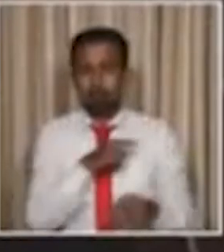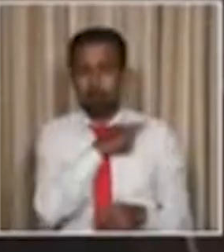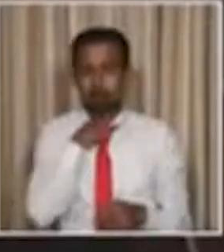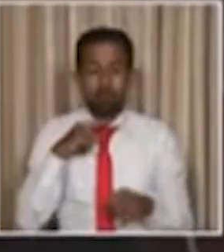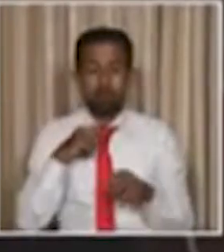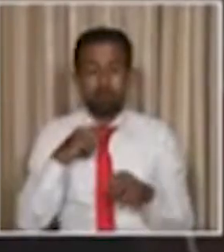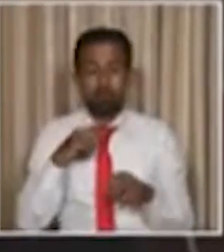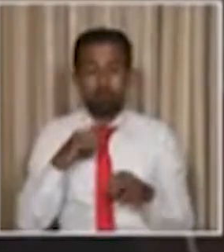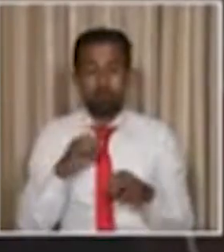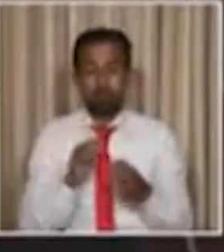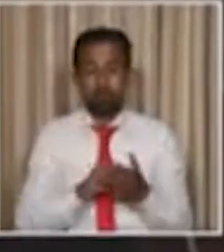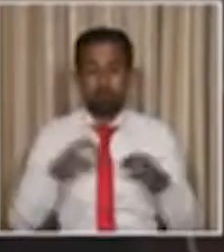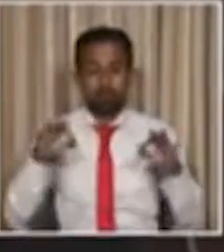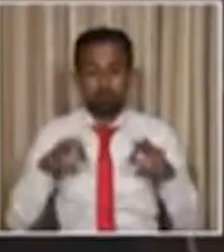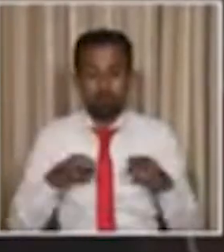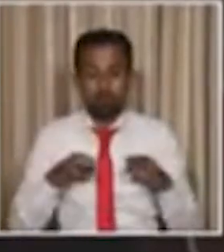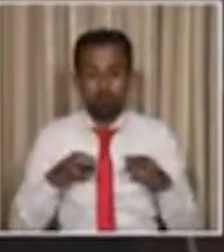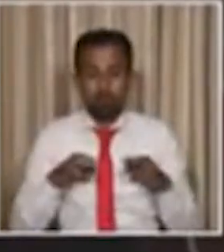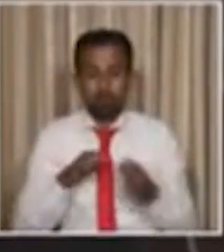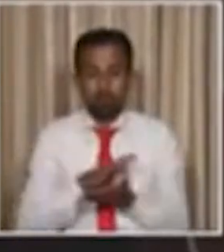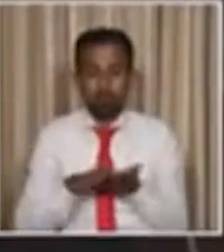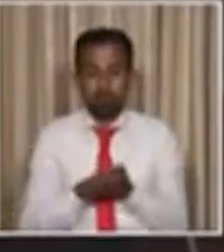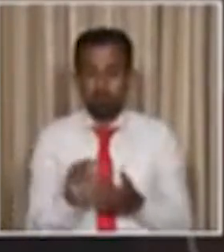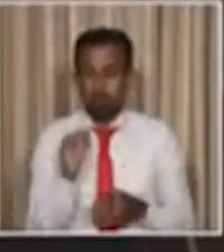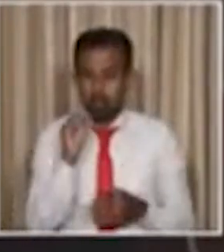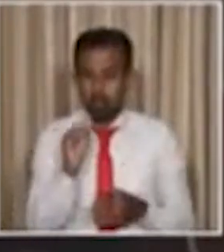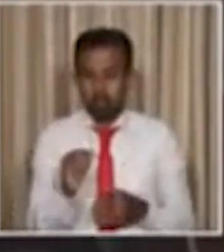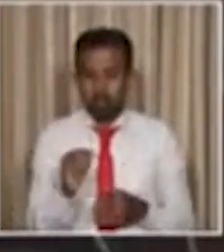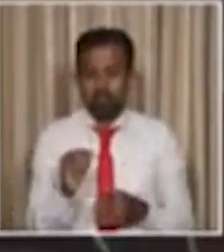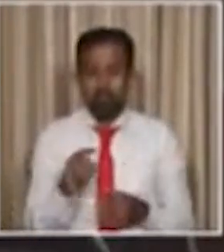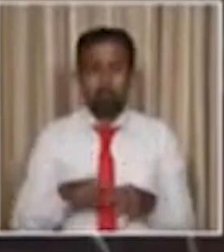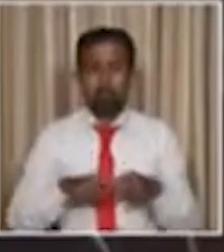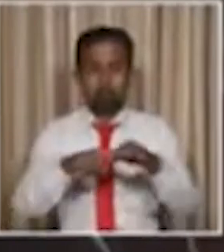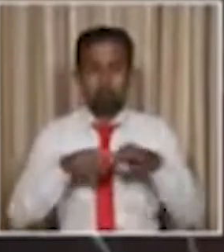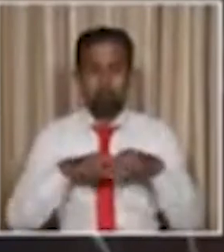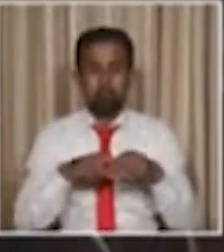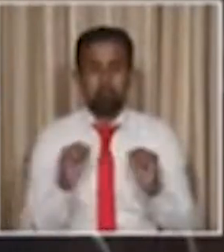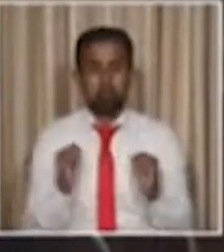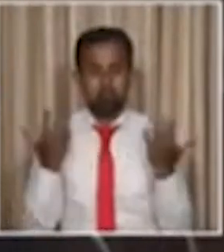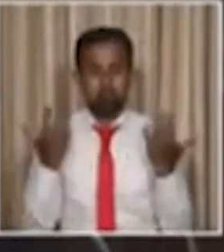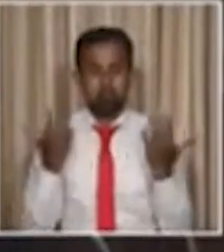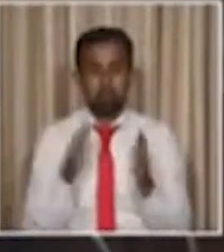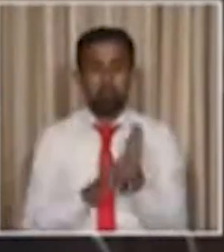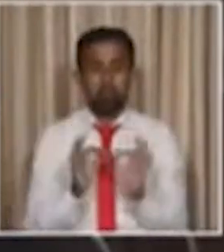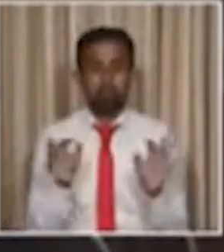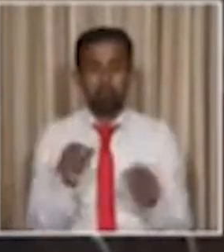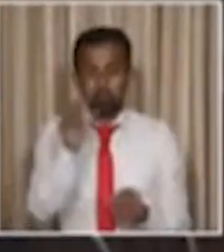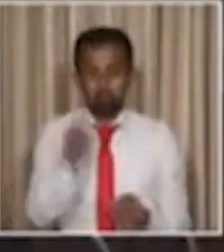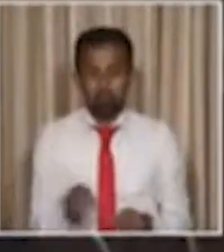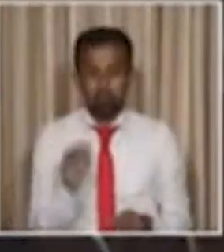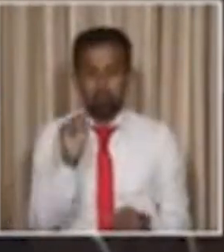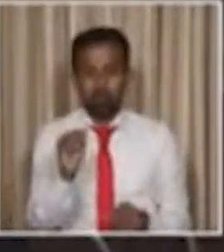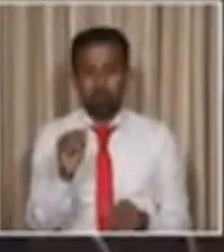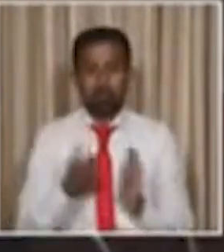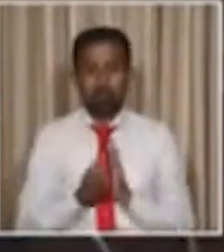වැකි වලින් ලියවෙන රඟපෑම් කිරීමට කවුරු හරි සූදානම් වෙනවා නම් ඒ ප්‍රශ්න කරන්න නිර්භීතත්වයක් තියෙන මාධ්‍යවේදියෙක් ඉන්නවා නම් මේ